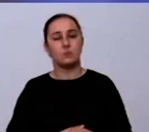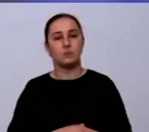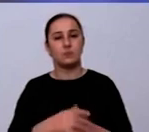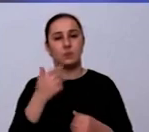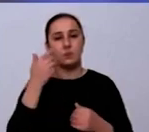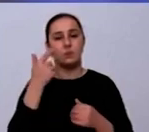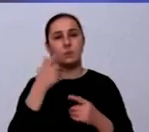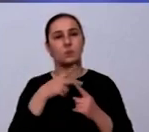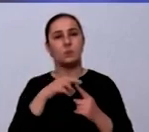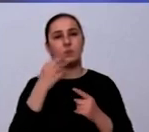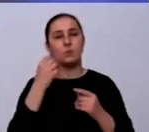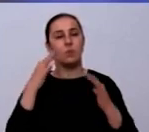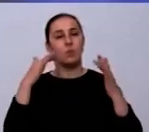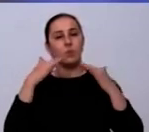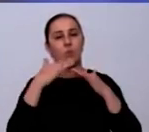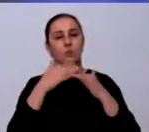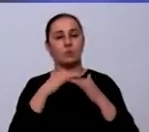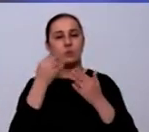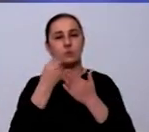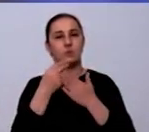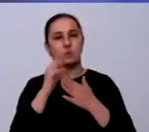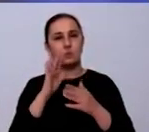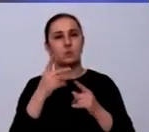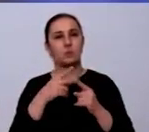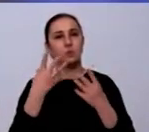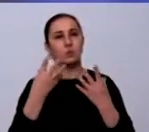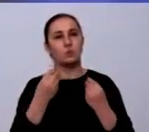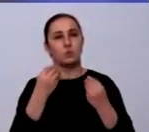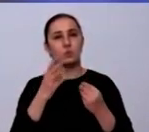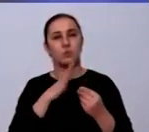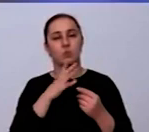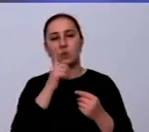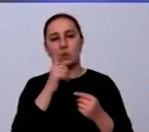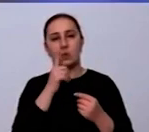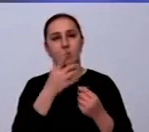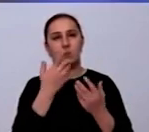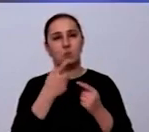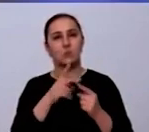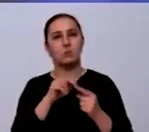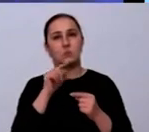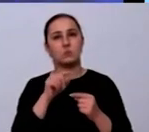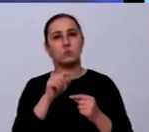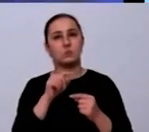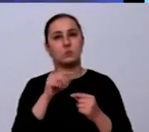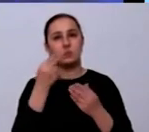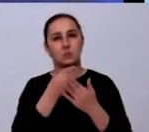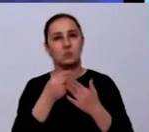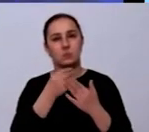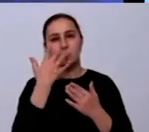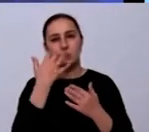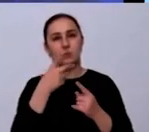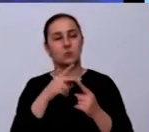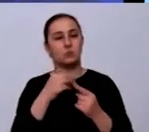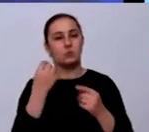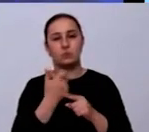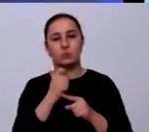Osmon qismiga biroz bulutlarni chizib olamiz. Demak, yumshoq bo'lgan mo'yqalamni tanlasak, demak, chizgan suratimiz